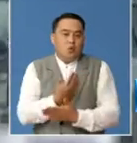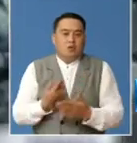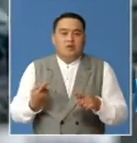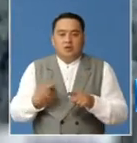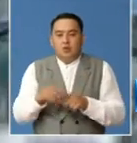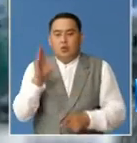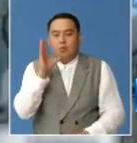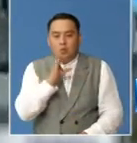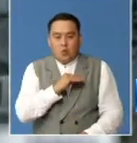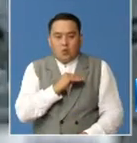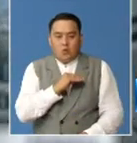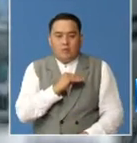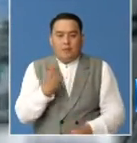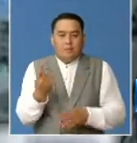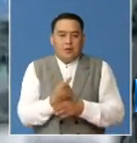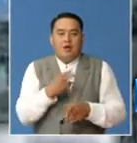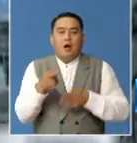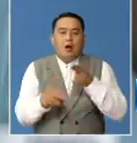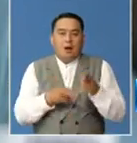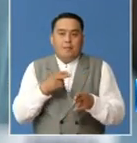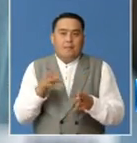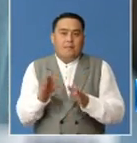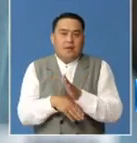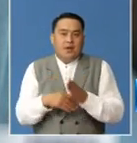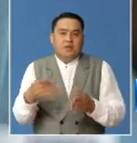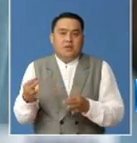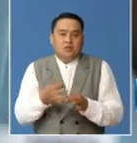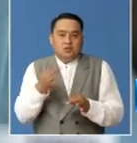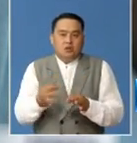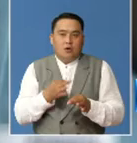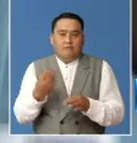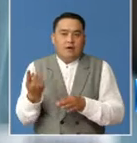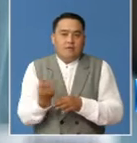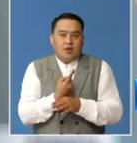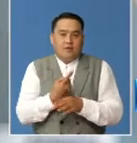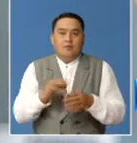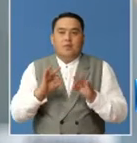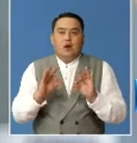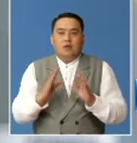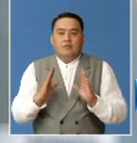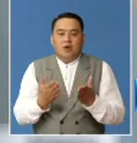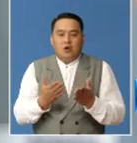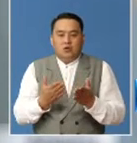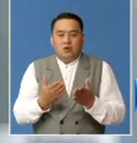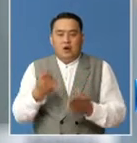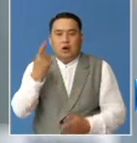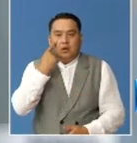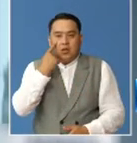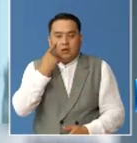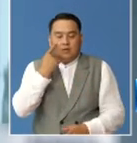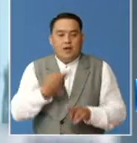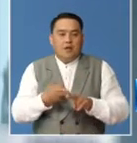много, говорят специалисты. Во-первых, эта операция бесшовная. Во-вторых, не происходит так называемой разгерметизации глазного